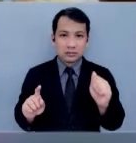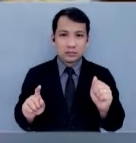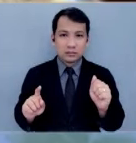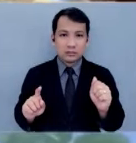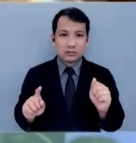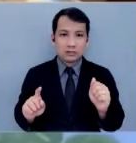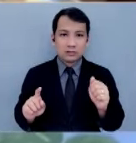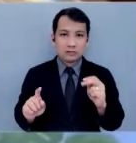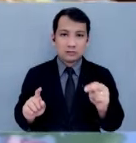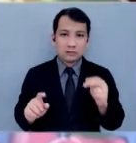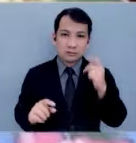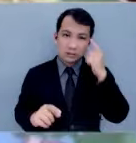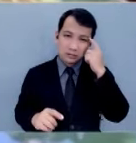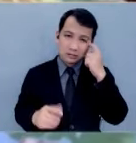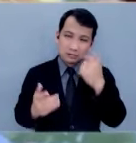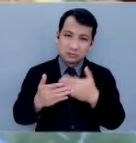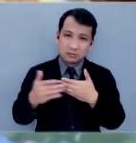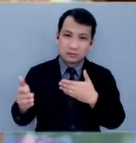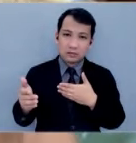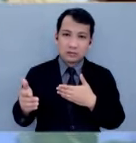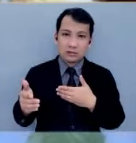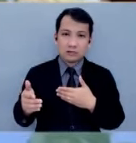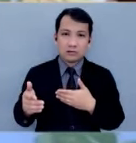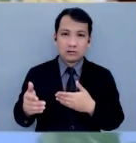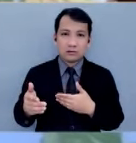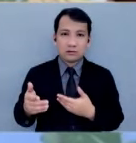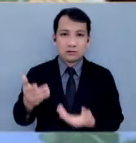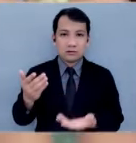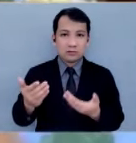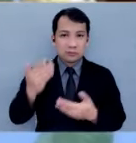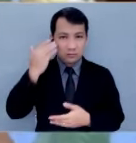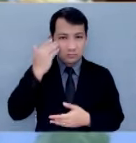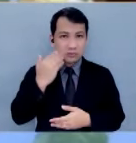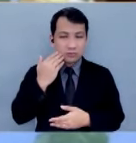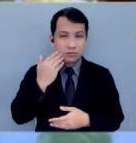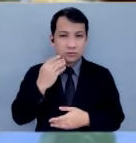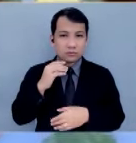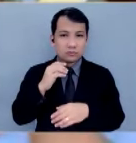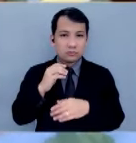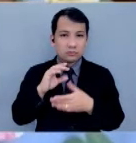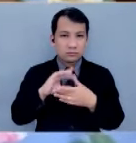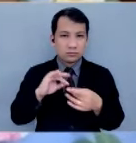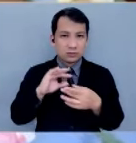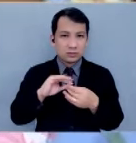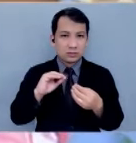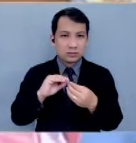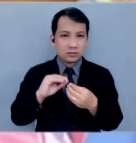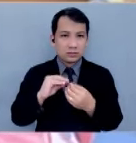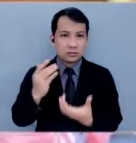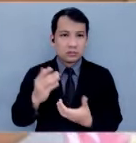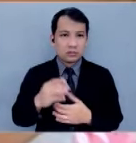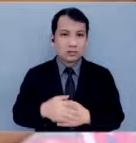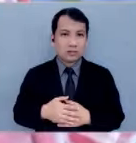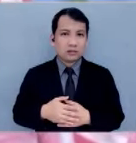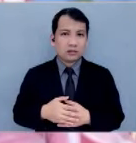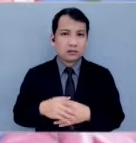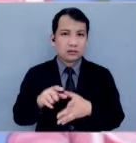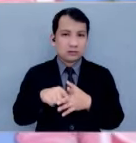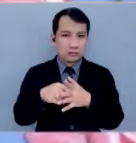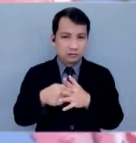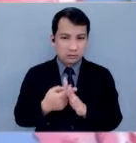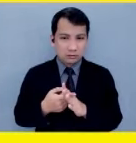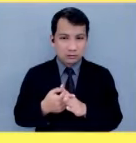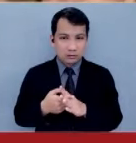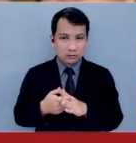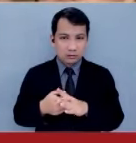pwedeng exage, pwedeng kulang yung kwento ko. Pero more or less, nag-start yan sa steak. Tanong na rin natin